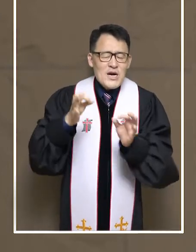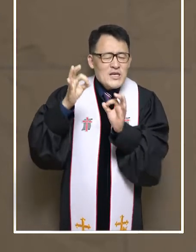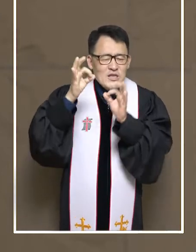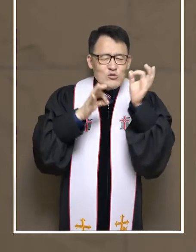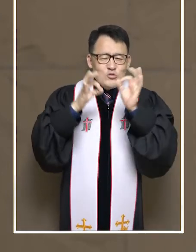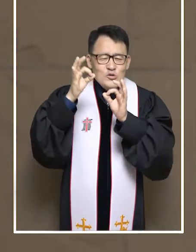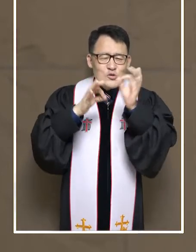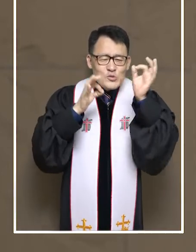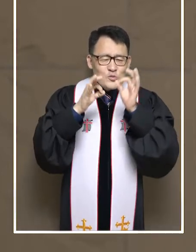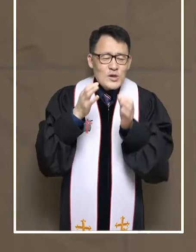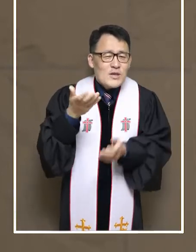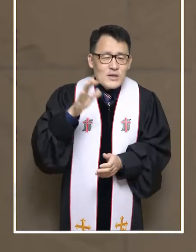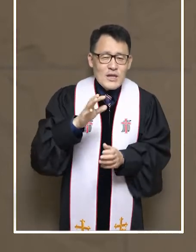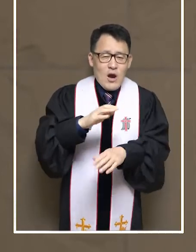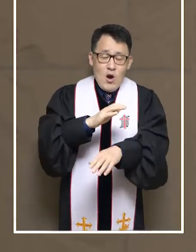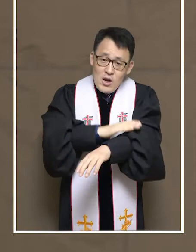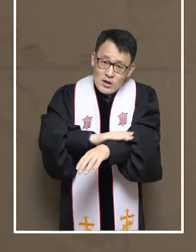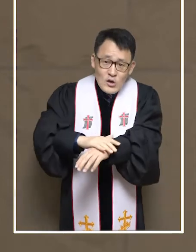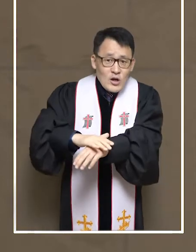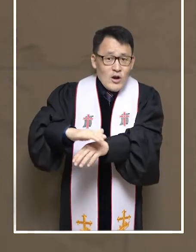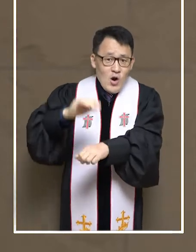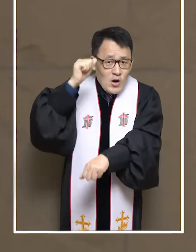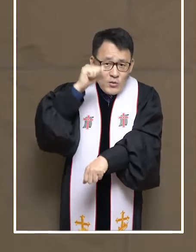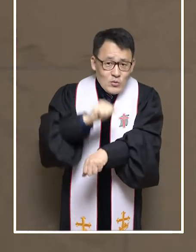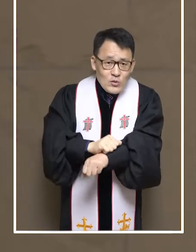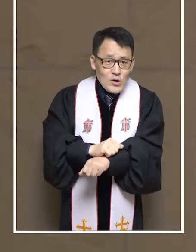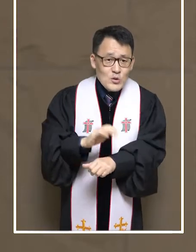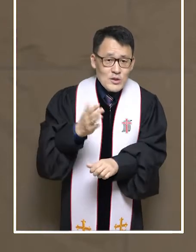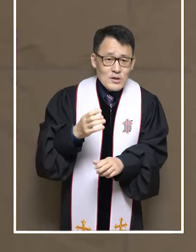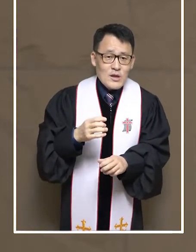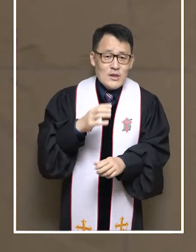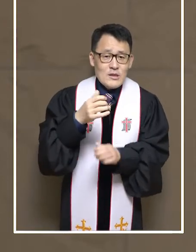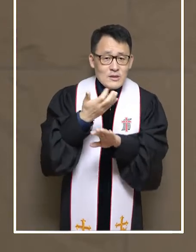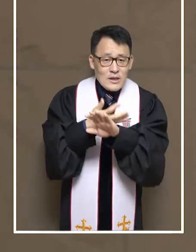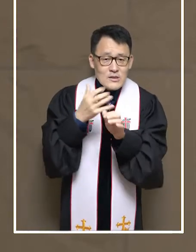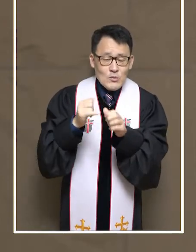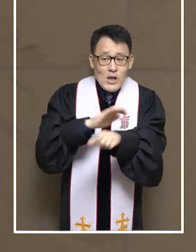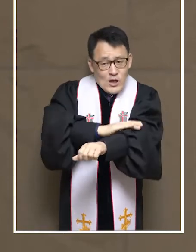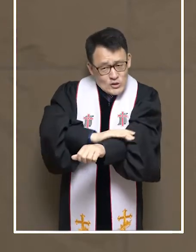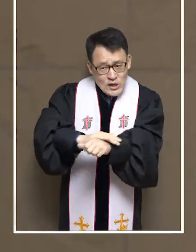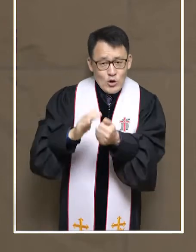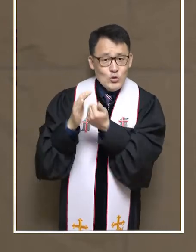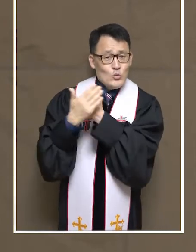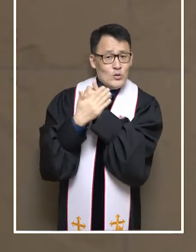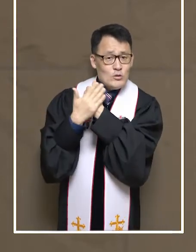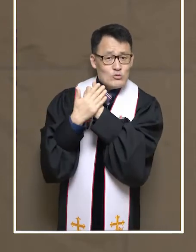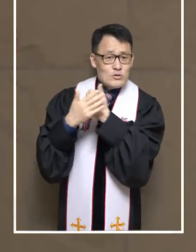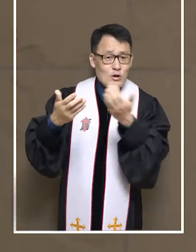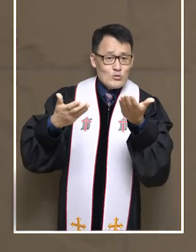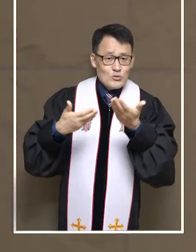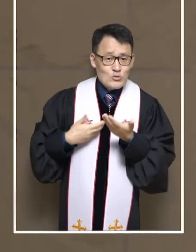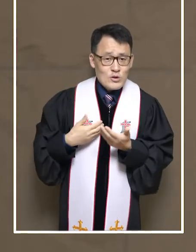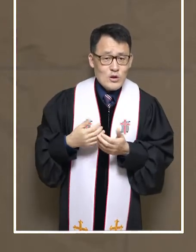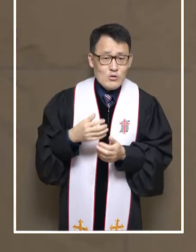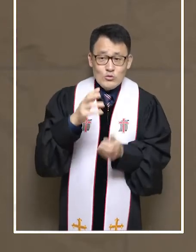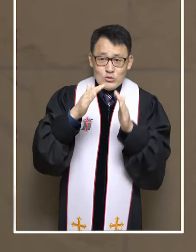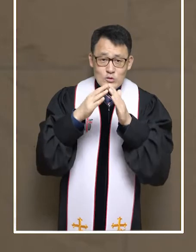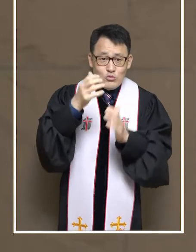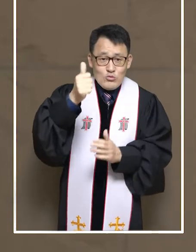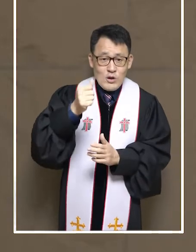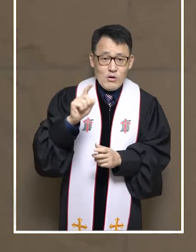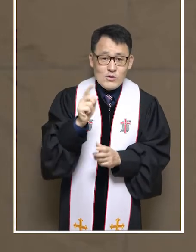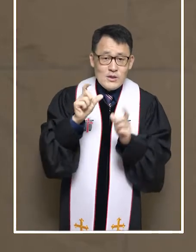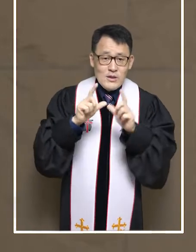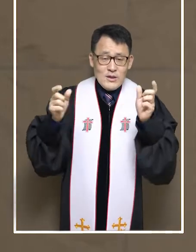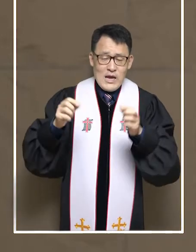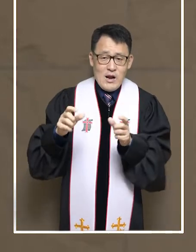제가 일을 하면 잘 되는 겁니다. 하여튼 다른 사람들보다 더 잘했거든요. 그랬더니 주인이 어느 날